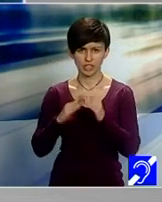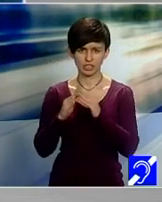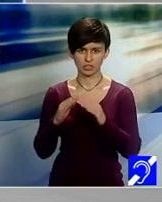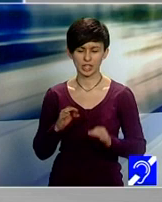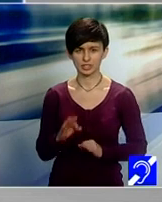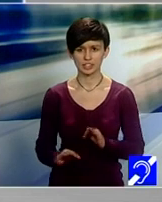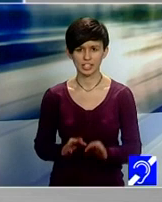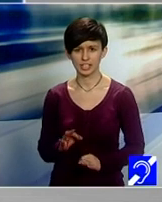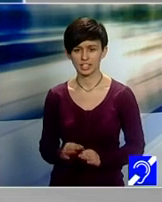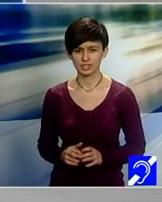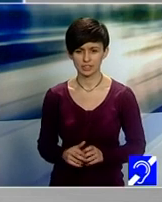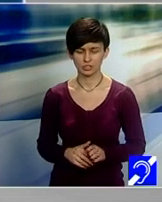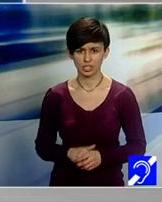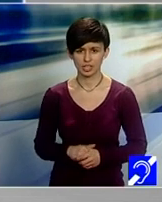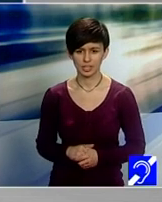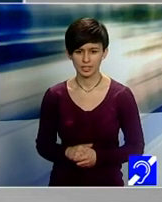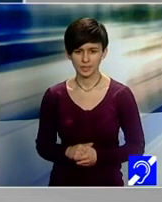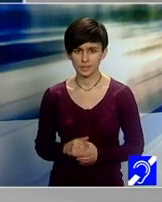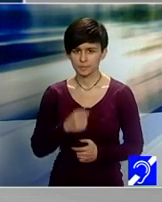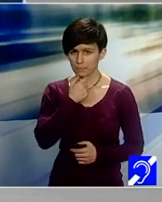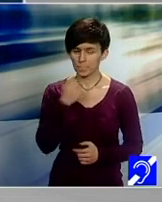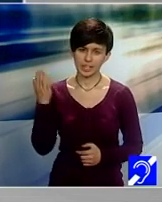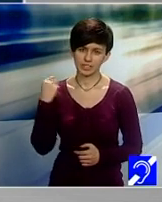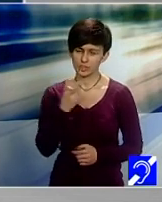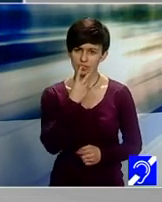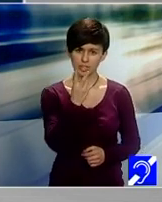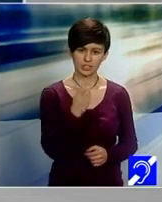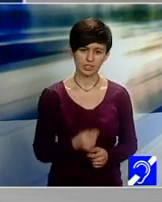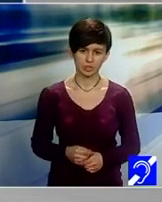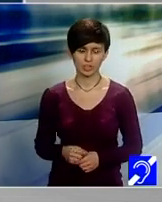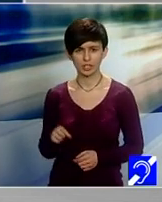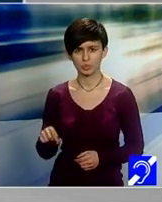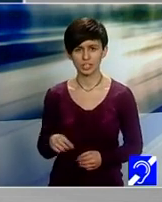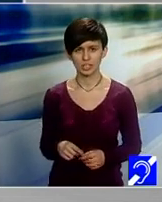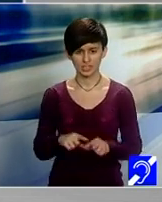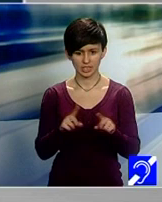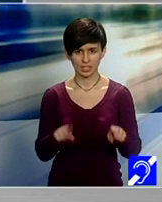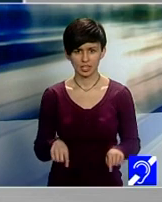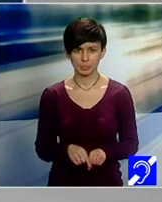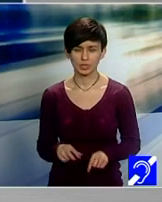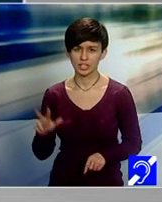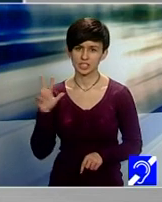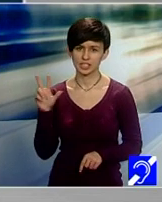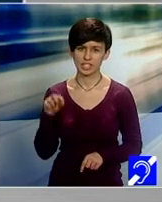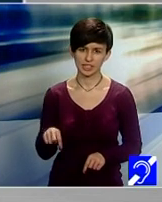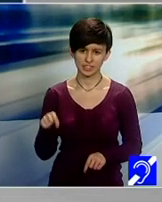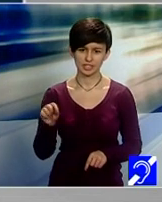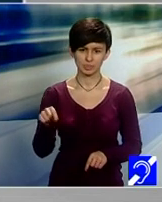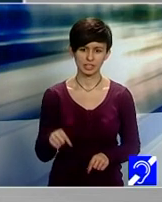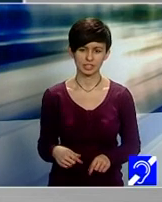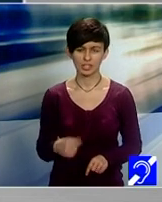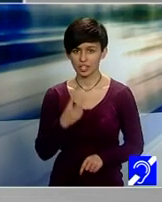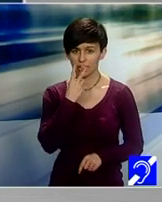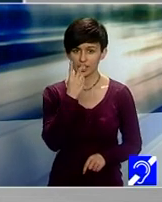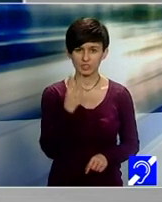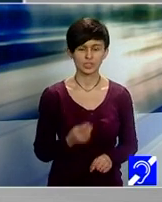producă pentru piață. Ei, anii trecuți vedeam că puneți în pliculețe numai 2-3 semințe, acum am văzut că sunteți mai